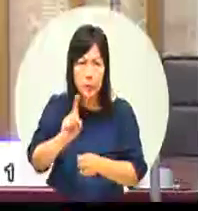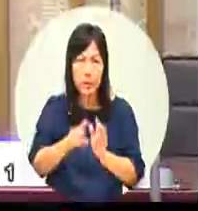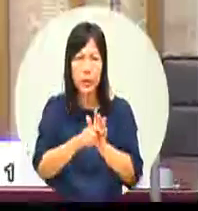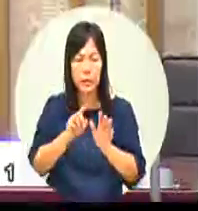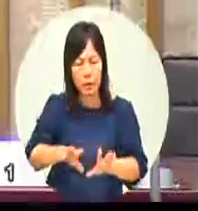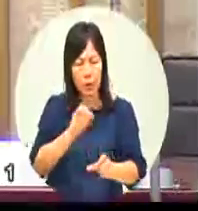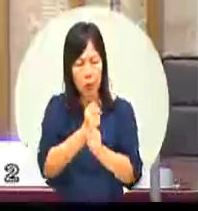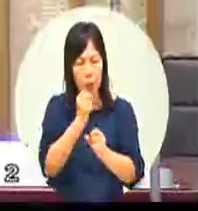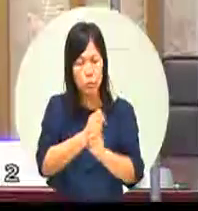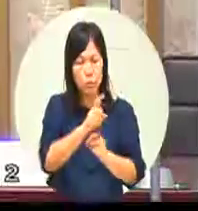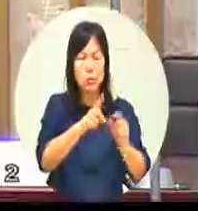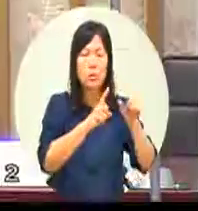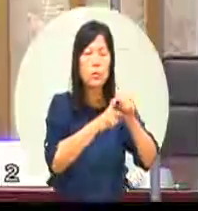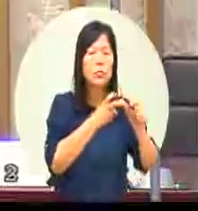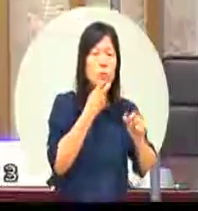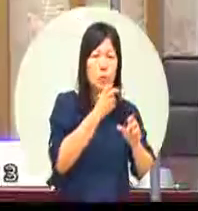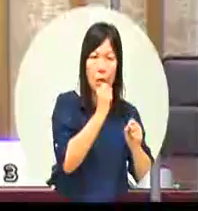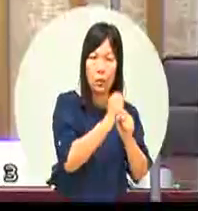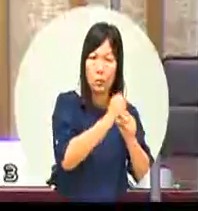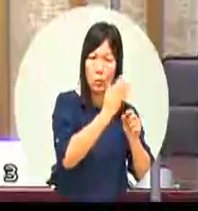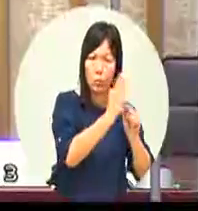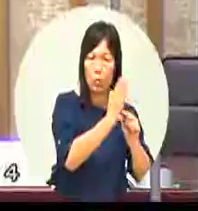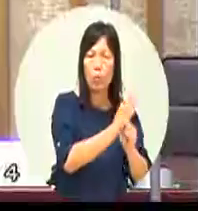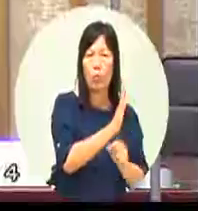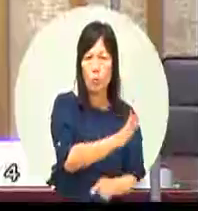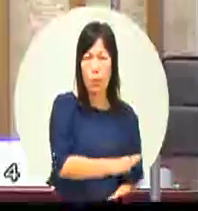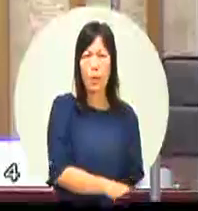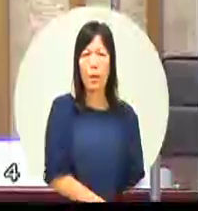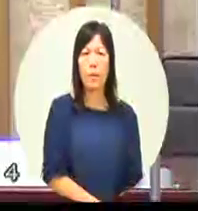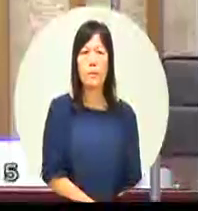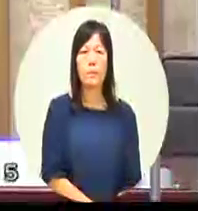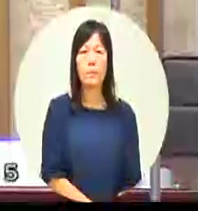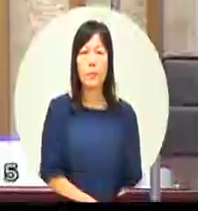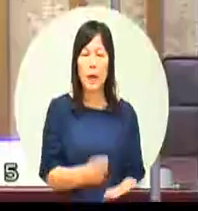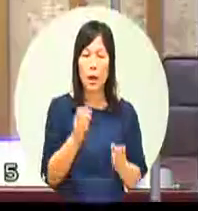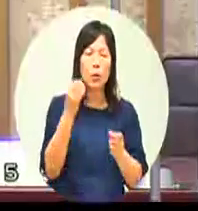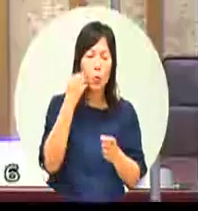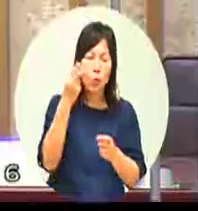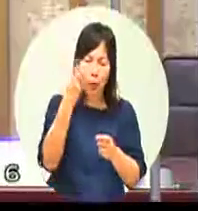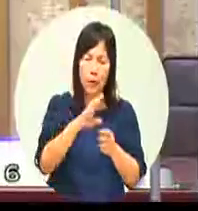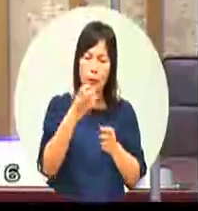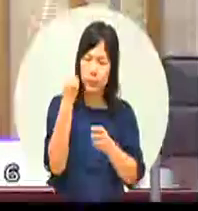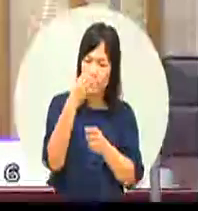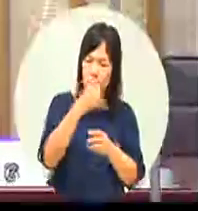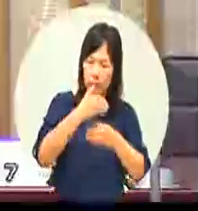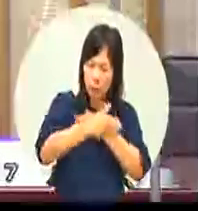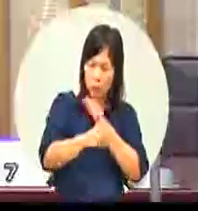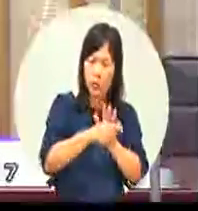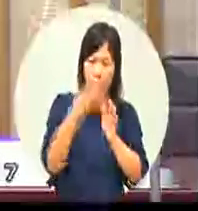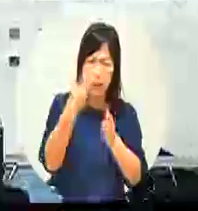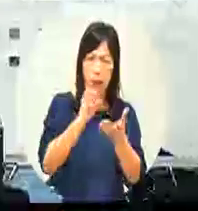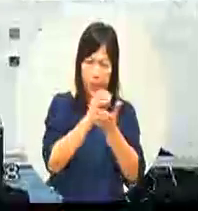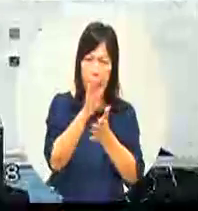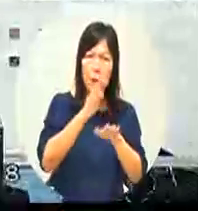们目前跟营建署正在进行当中，啊，有新的进度在跟议员报告。 好，谢谢。